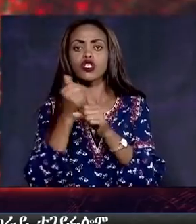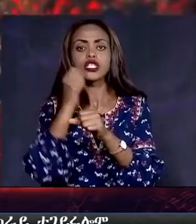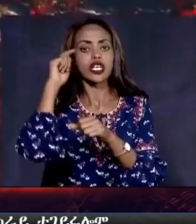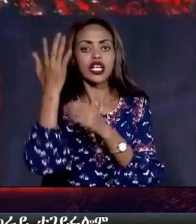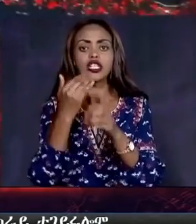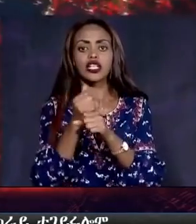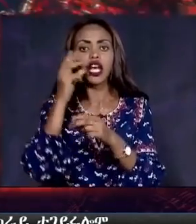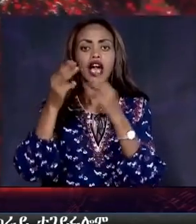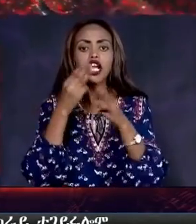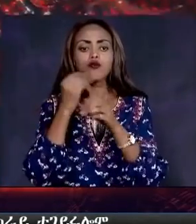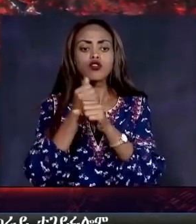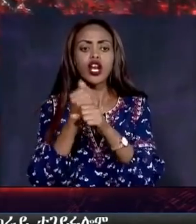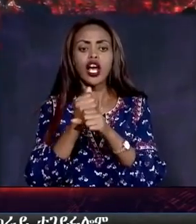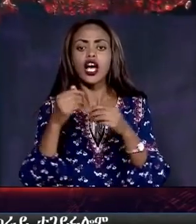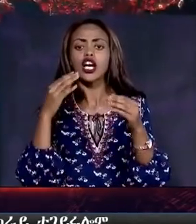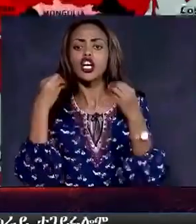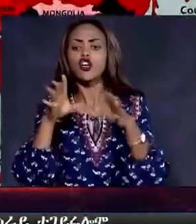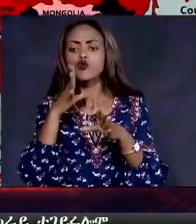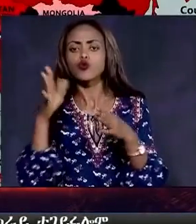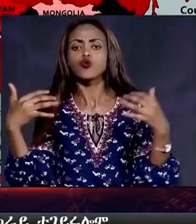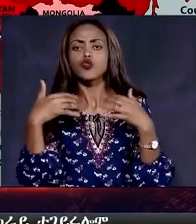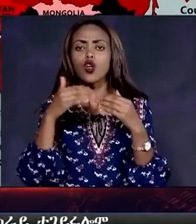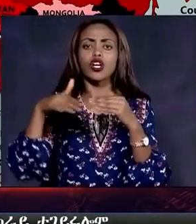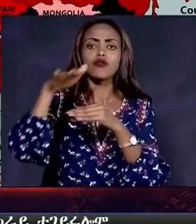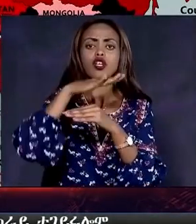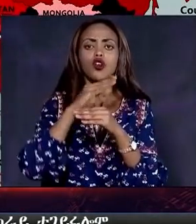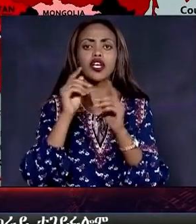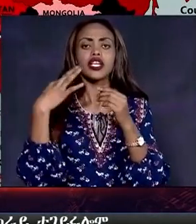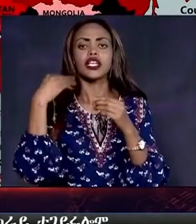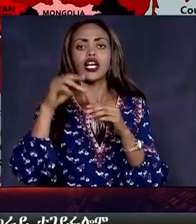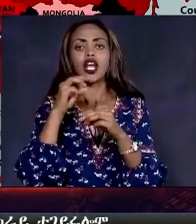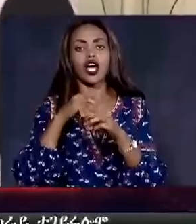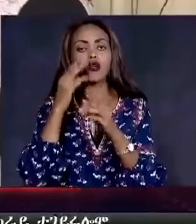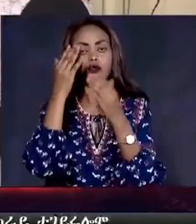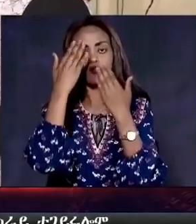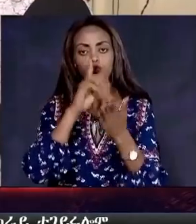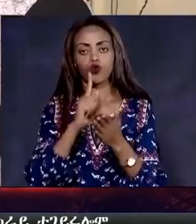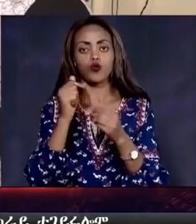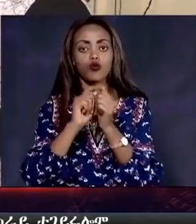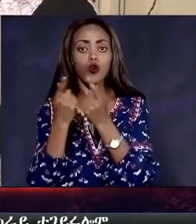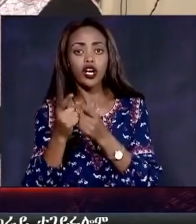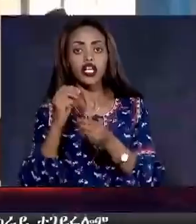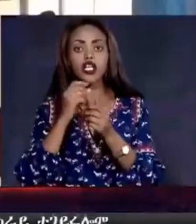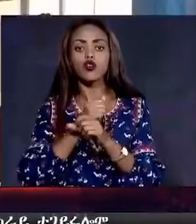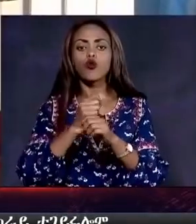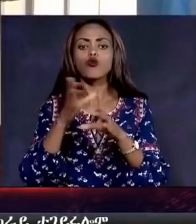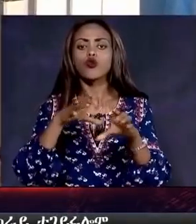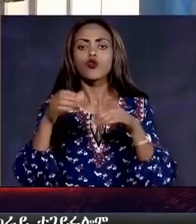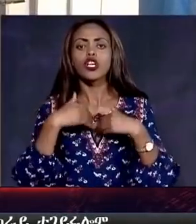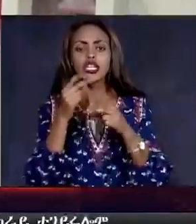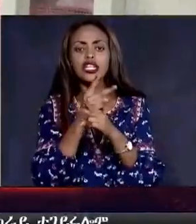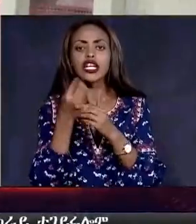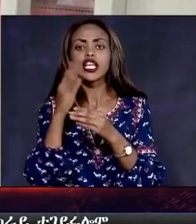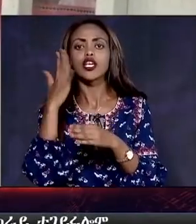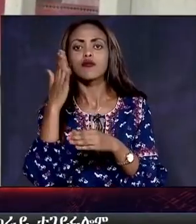ዓለም ስርሖም ከይስእኑ ስግኣት ከም ዘንፀላለዎም ትካል ዓለም ለኸ ሰራሕተኛታት ኣፍሊጡ እዩ ብወገንኩም ነቲ ሕማም ንምክልኻል እትገብርዎ ዘሎ ጥንቀቕ